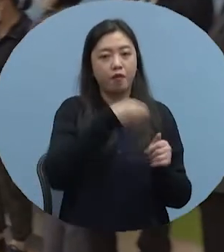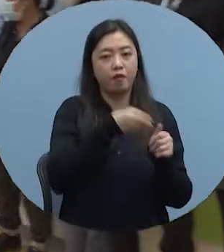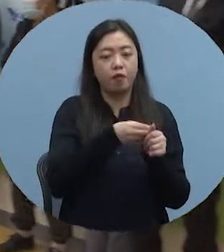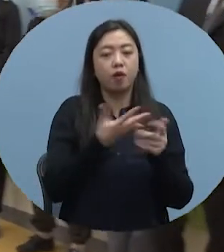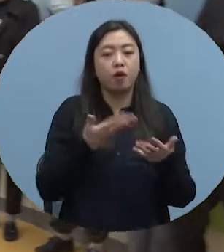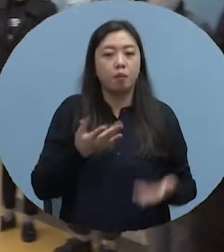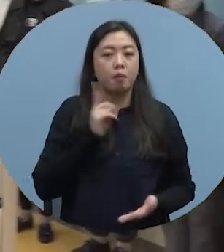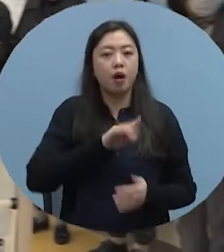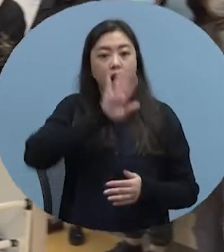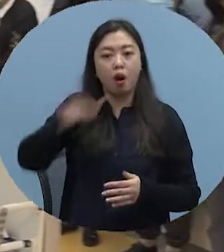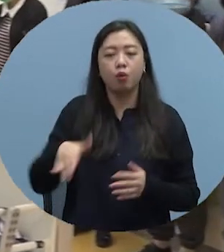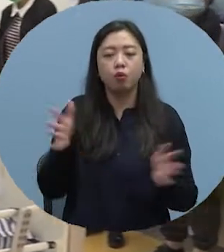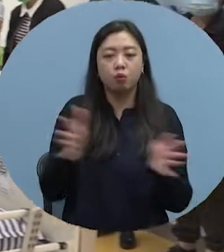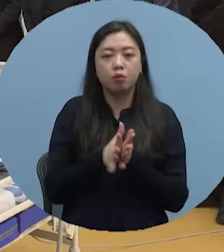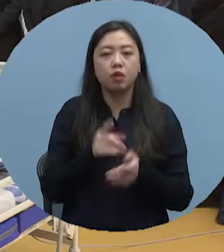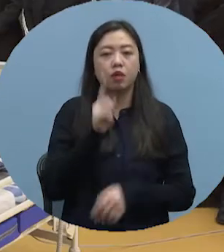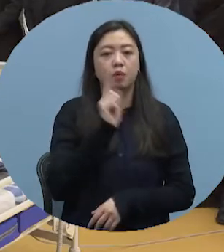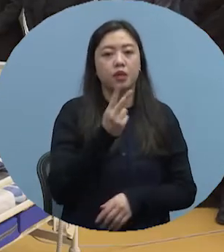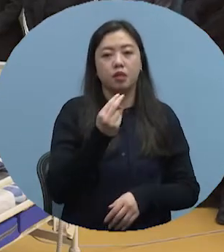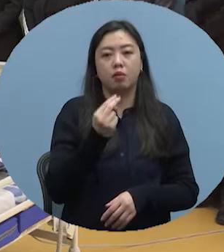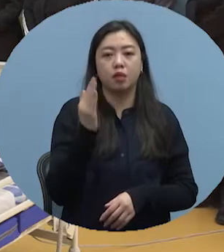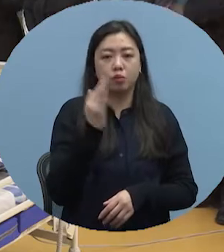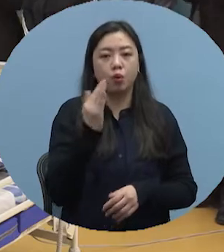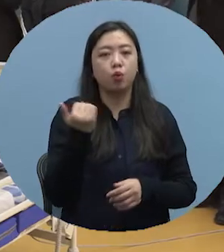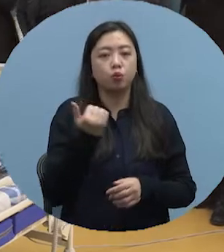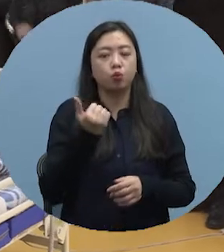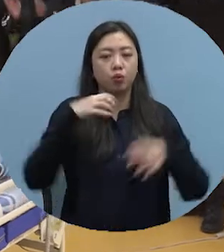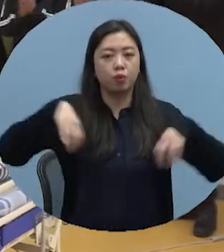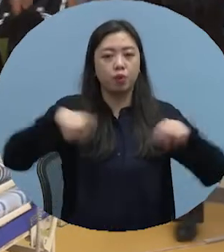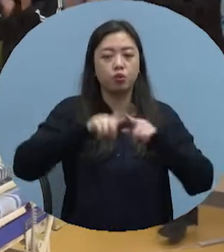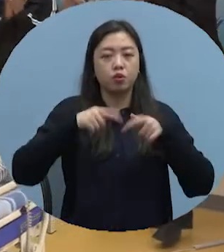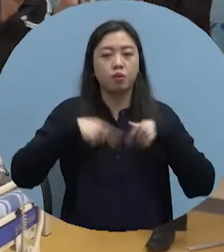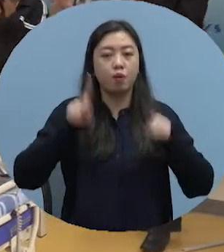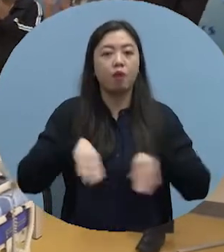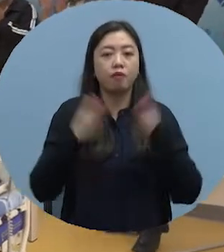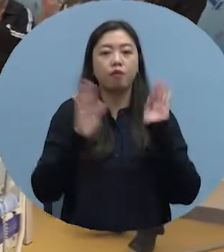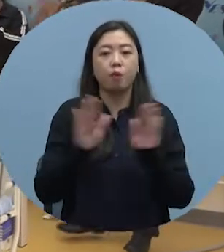周后期将有共大约120人在各站托中心服务。